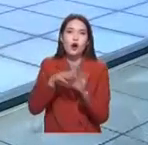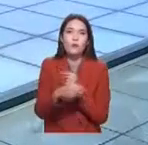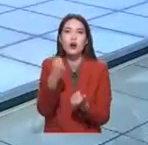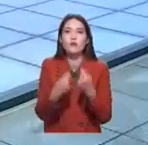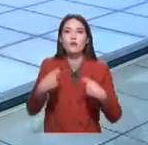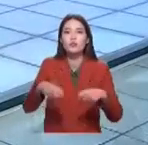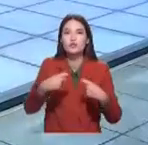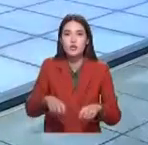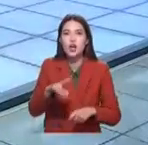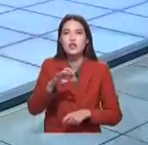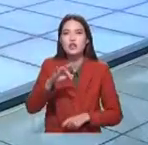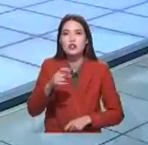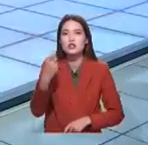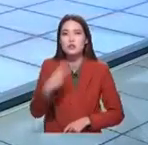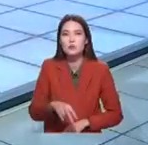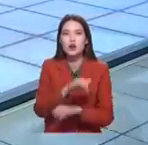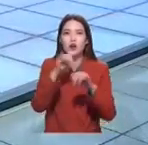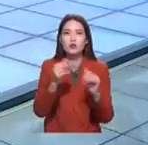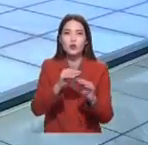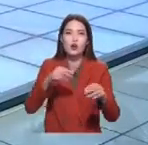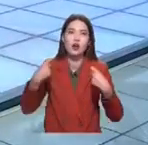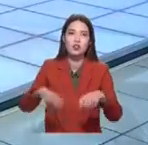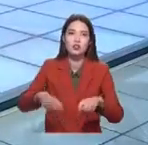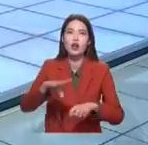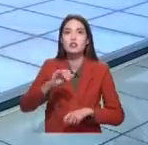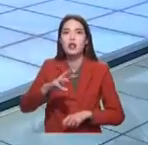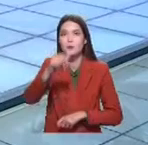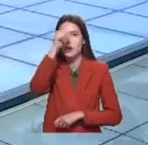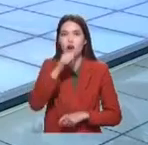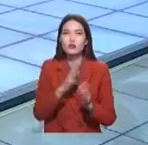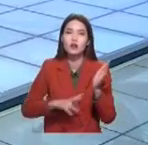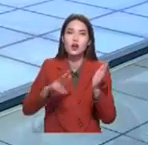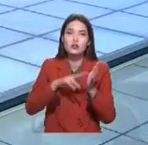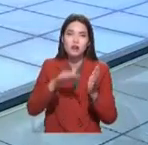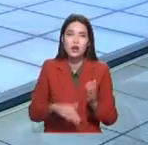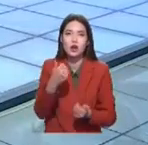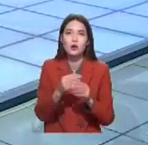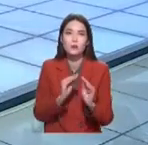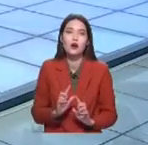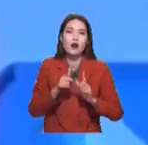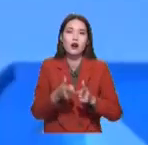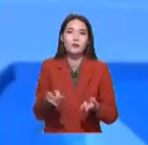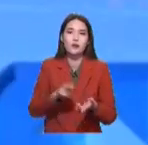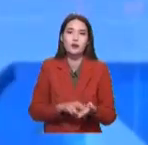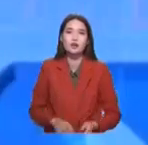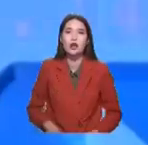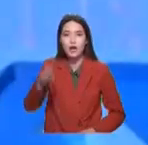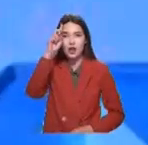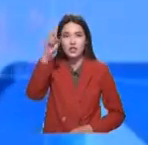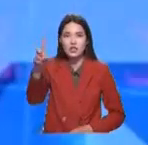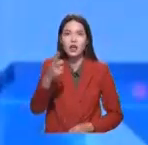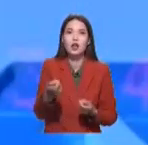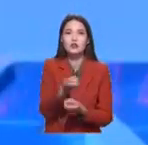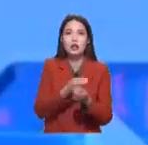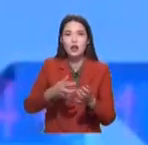автосалондардағы дилерлер 120 мыңнан астам көлік сатқан. Тамыз айында 98 мыңнан астам машина тіркеуге қойылды. Еліміз қазба байлыққа